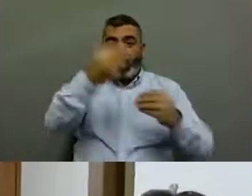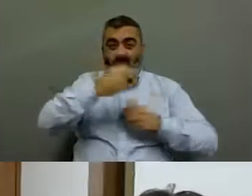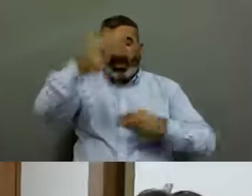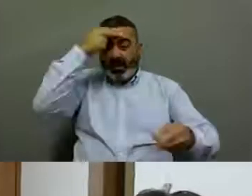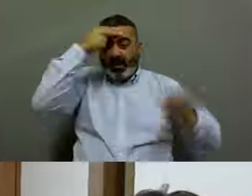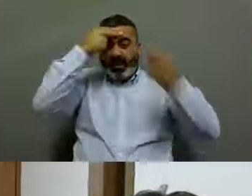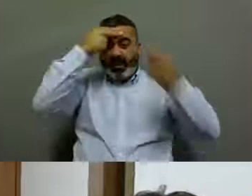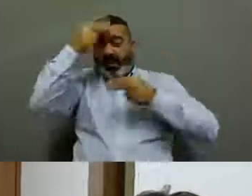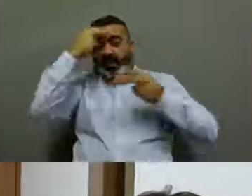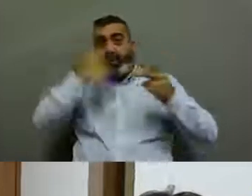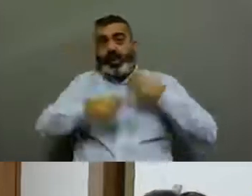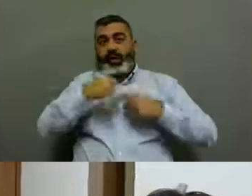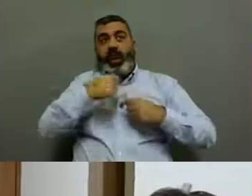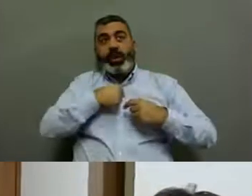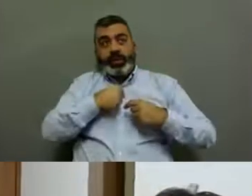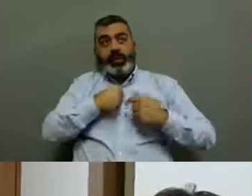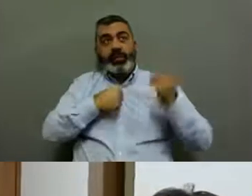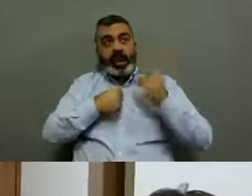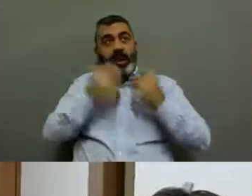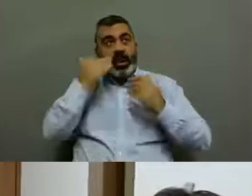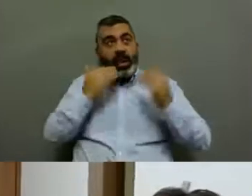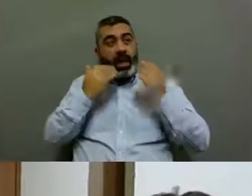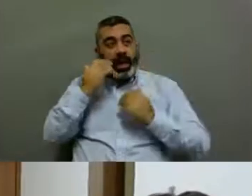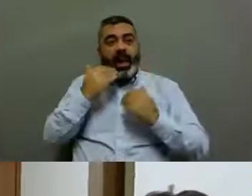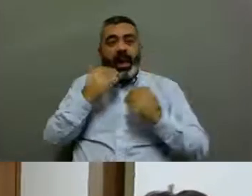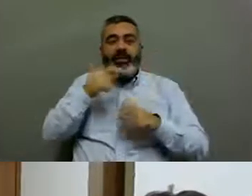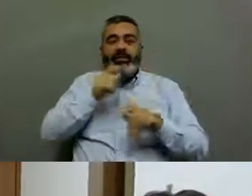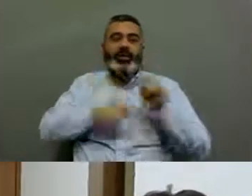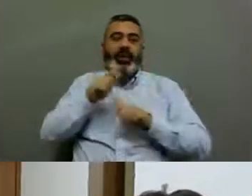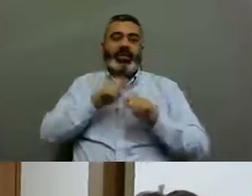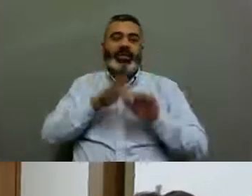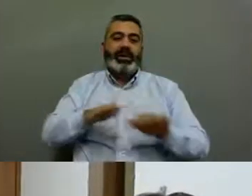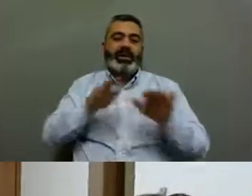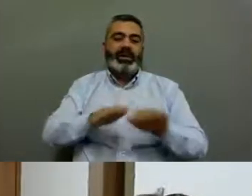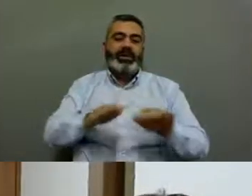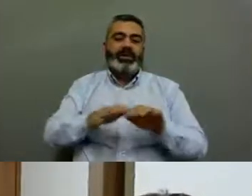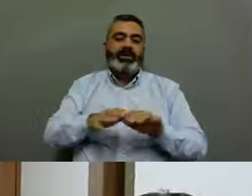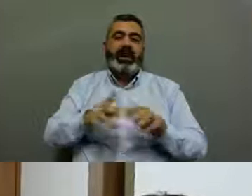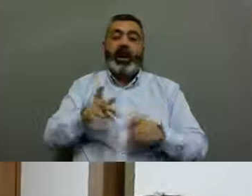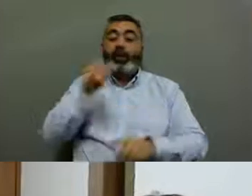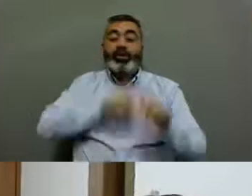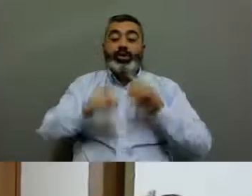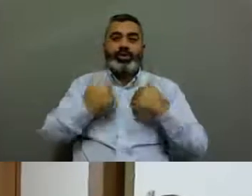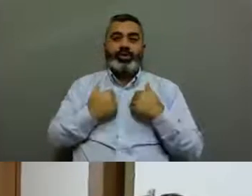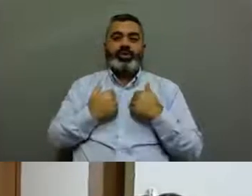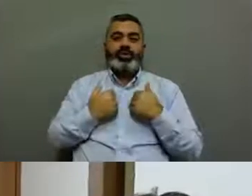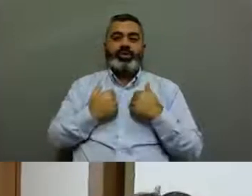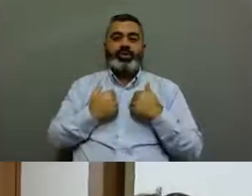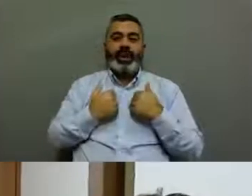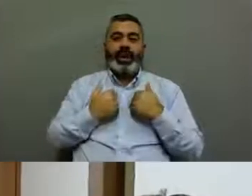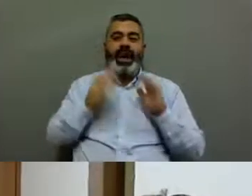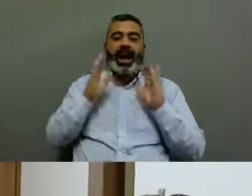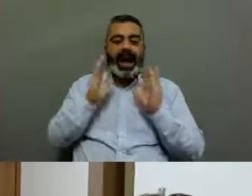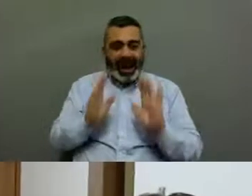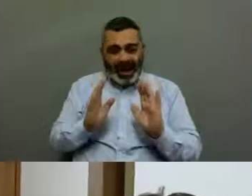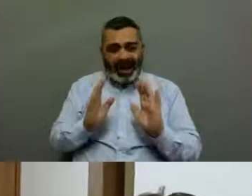κατασκευάζεται συνεχώς μέσα σε πάρα πολλά επίπεδα. Αλλά ας δούμε το ερώτημα ποιος είμαι, όχι όμως ως